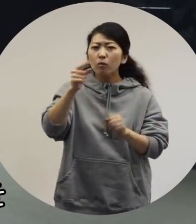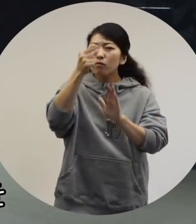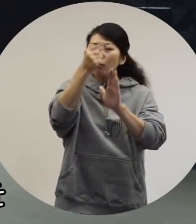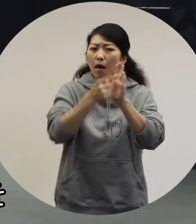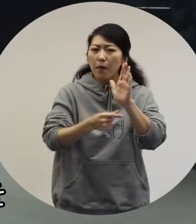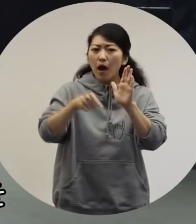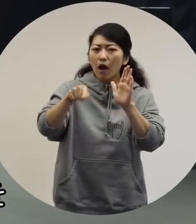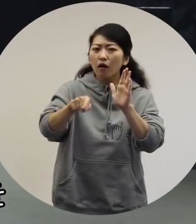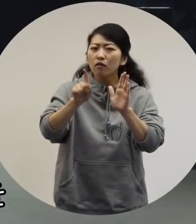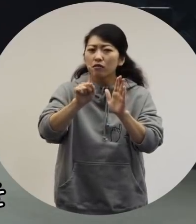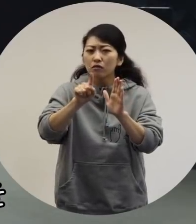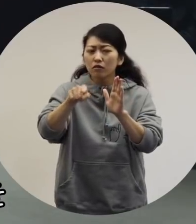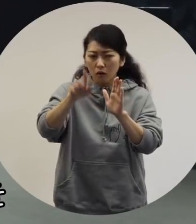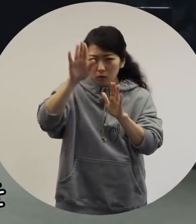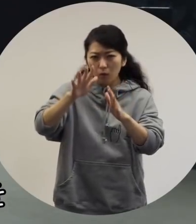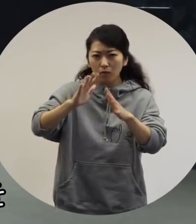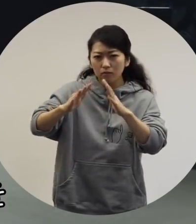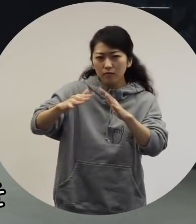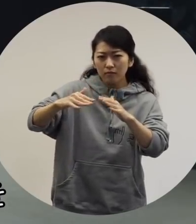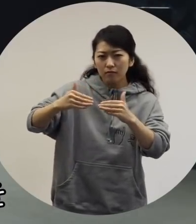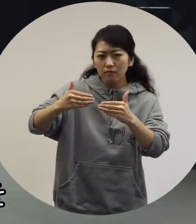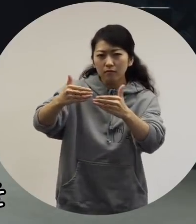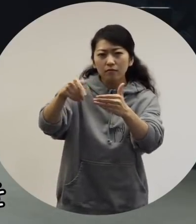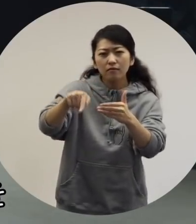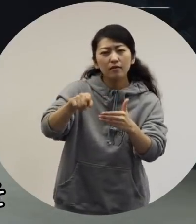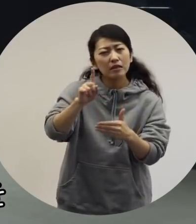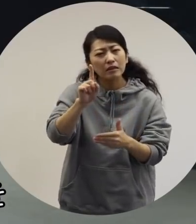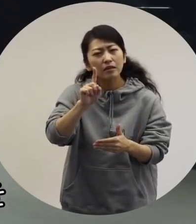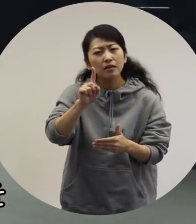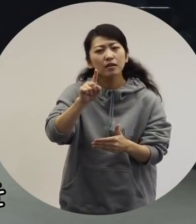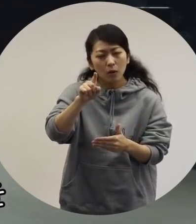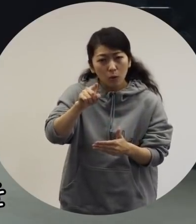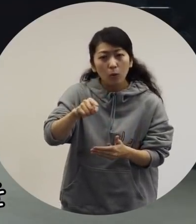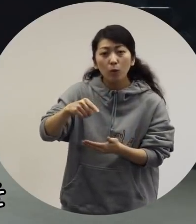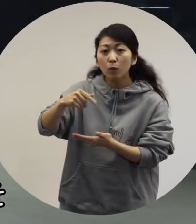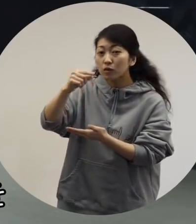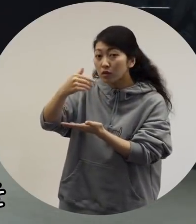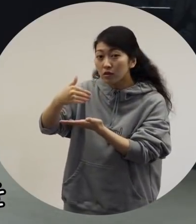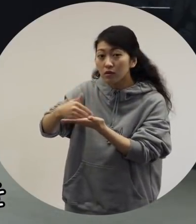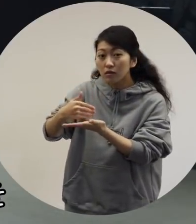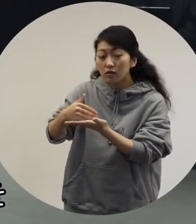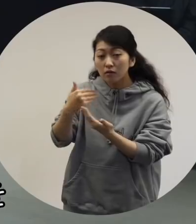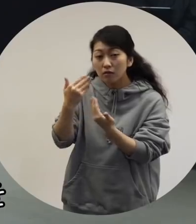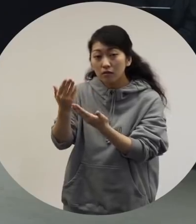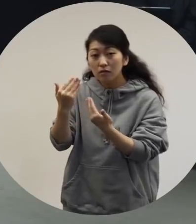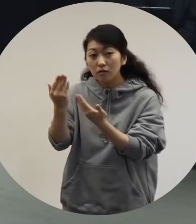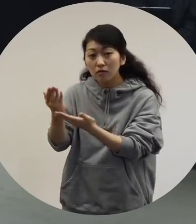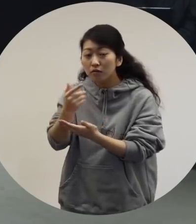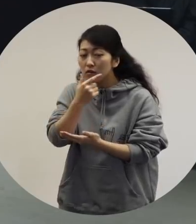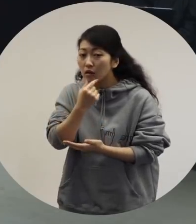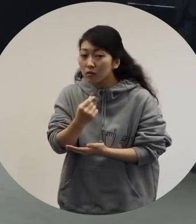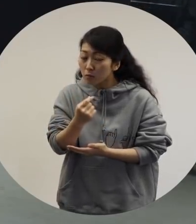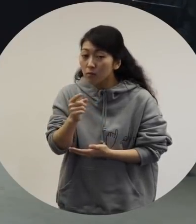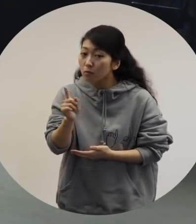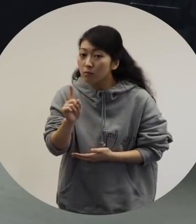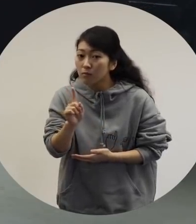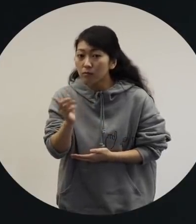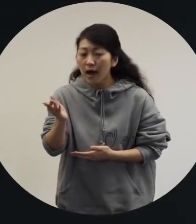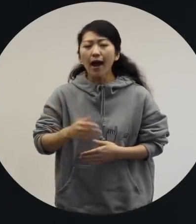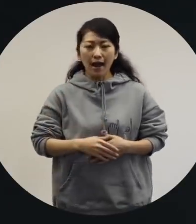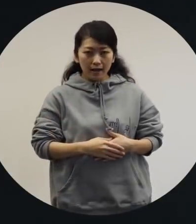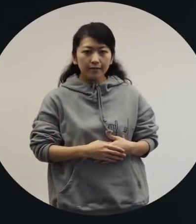どういったところを、テーマに、なんだろう、スタイルを構築されたのかということをお伺いしたいんですが、